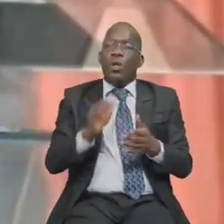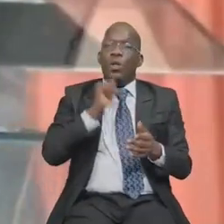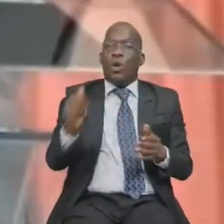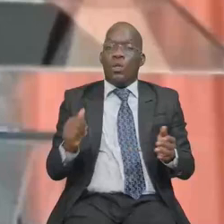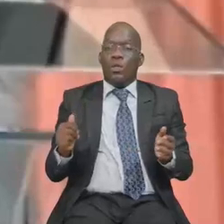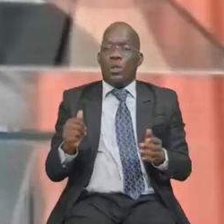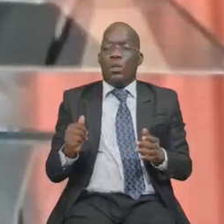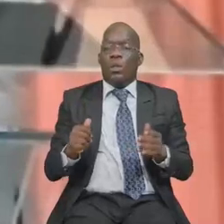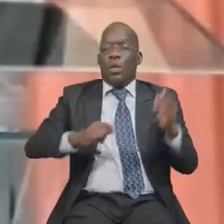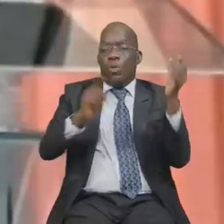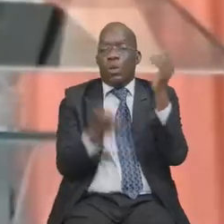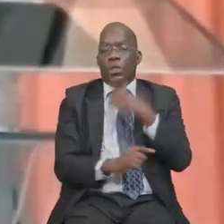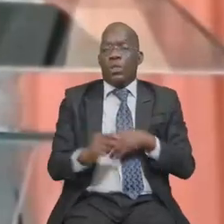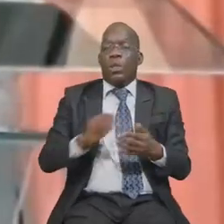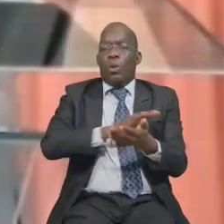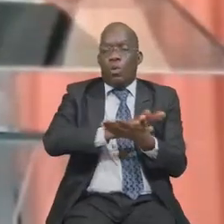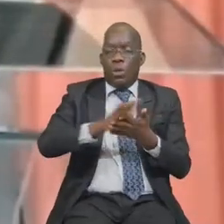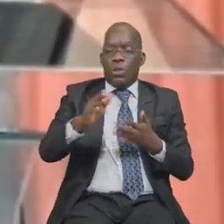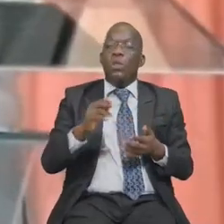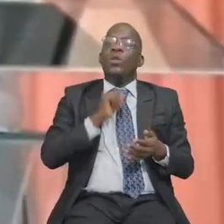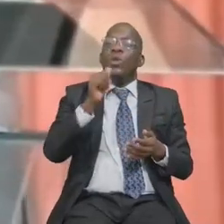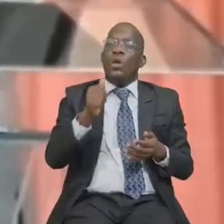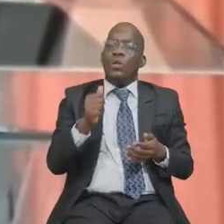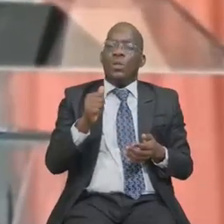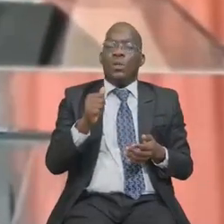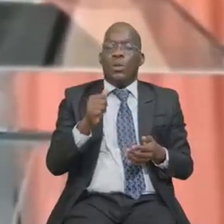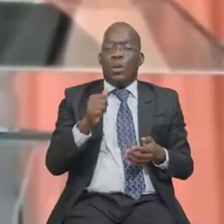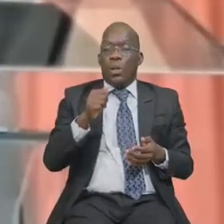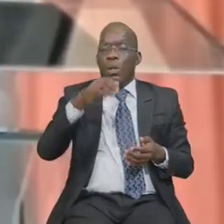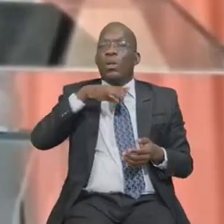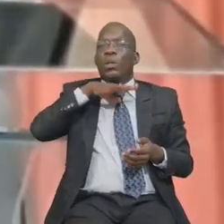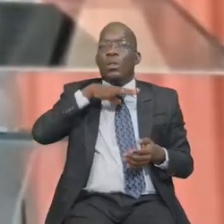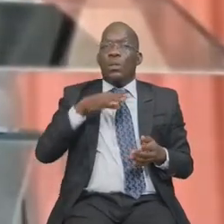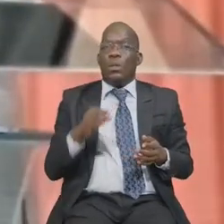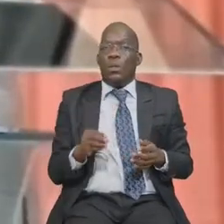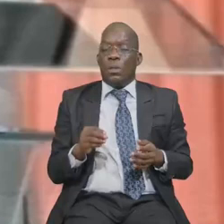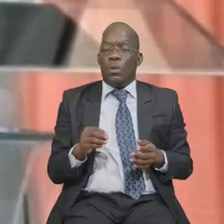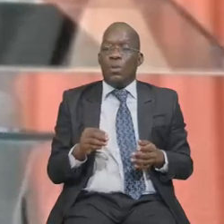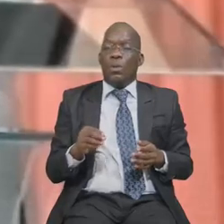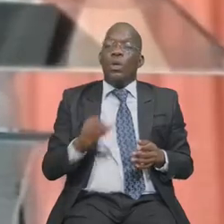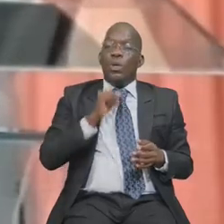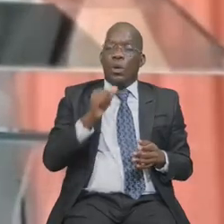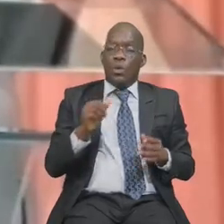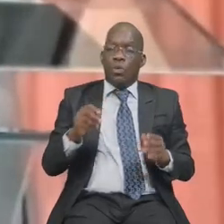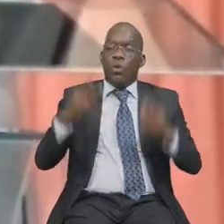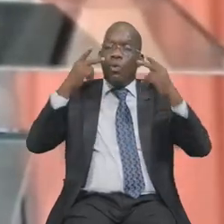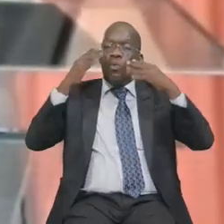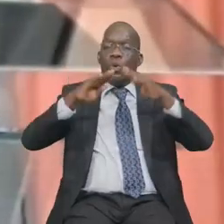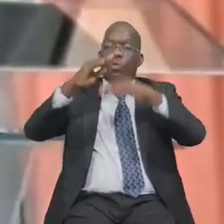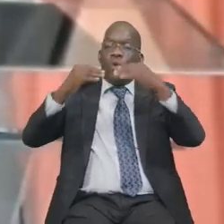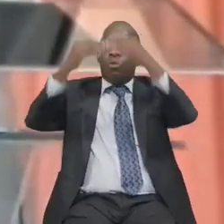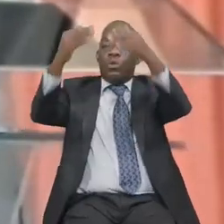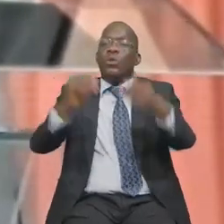purger et non profaner, parfaire et non pervertir, promouvoir et non